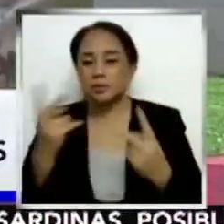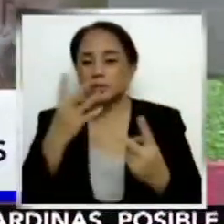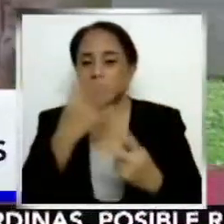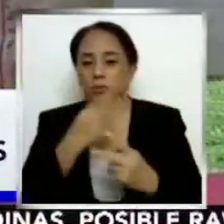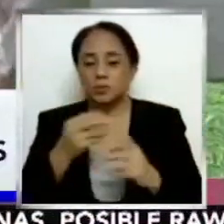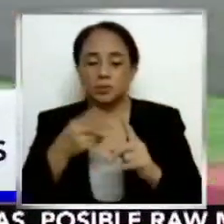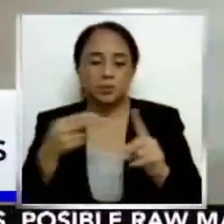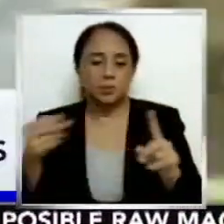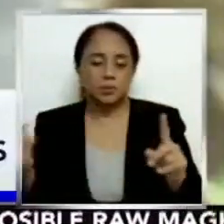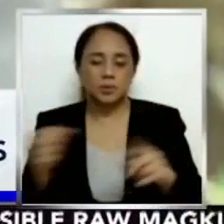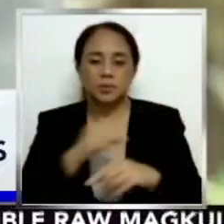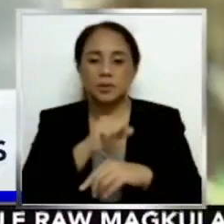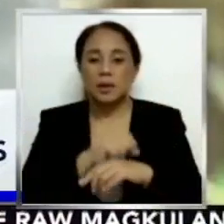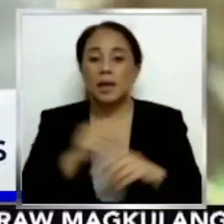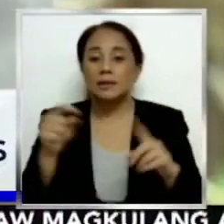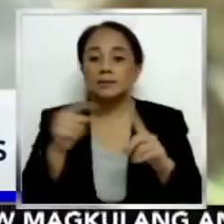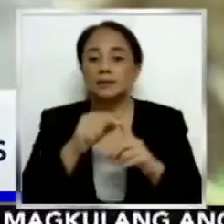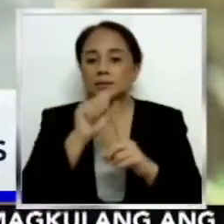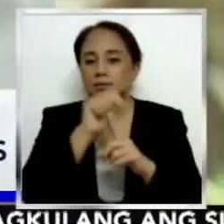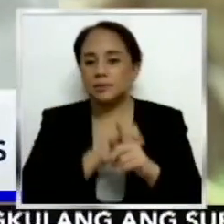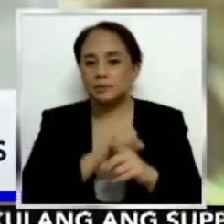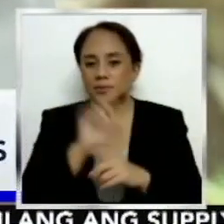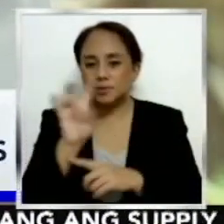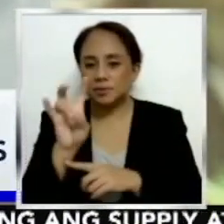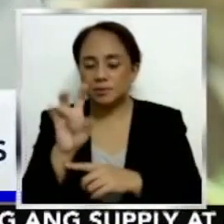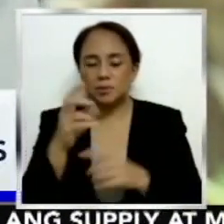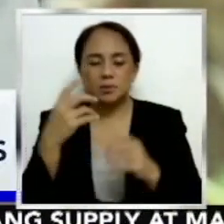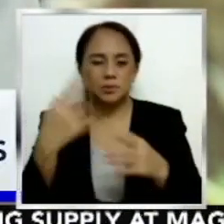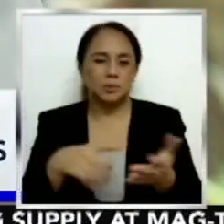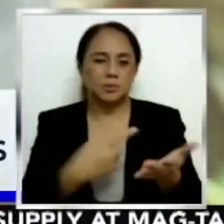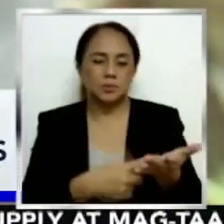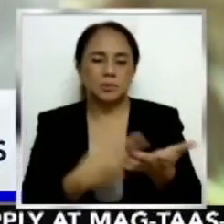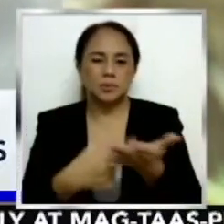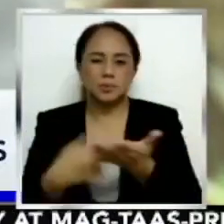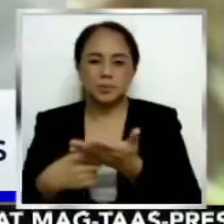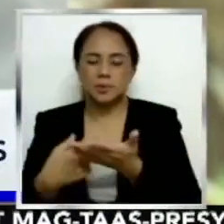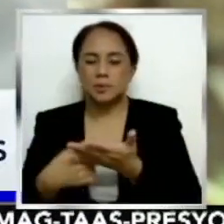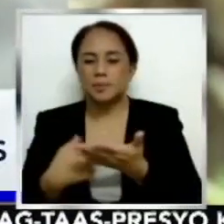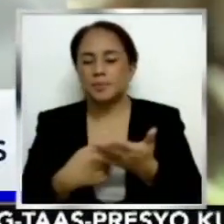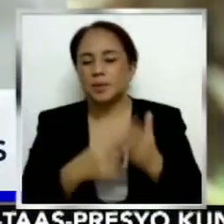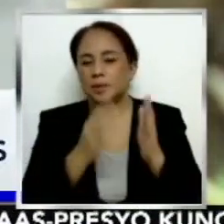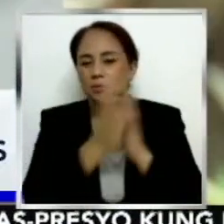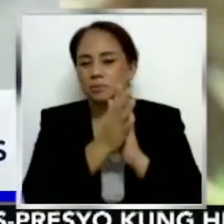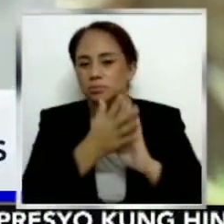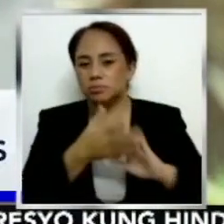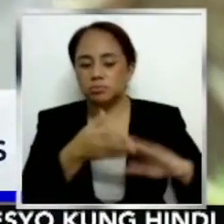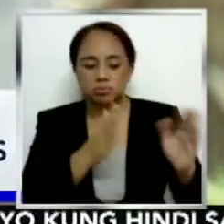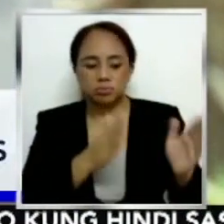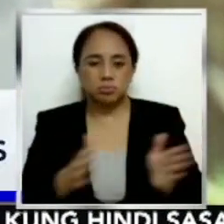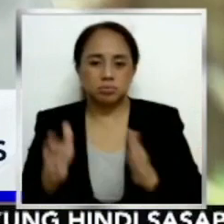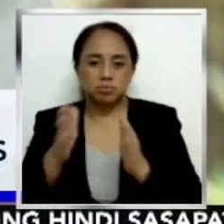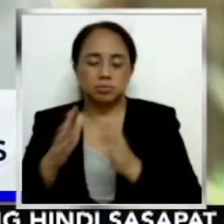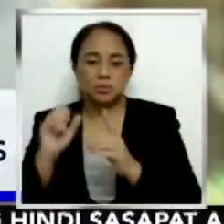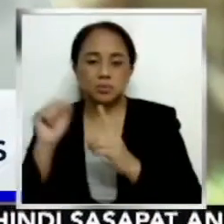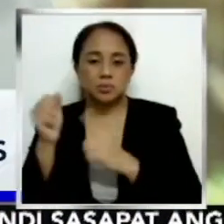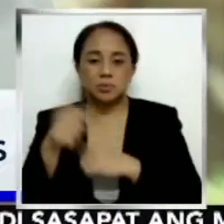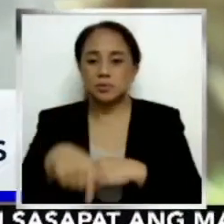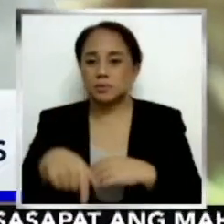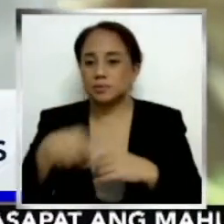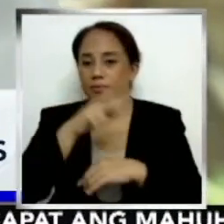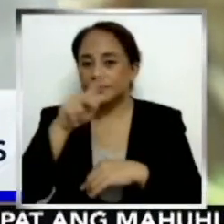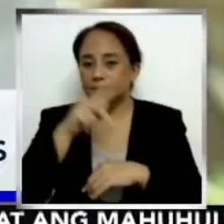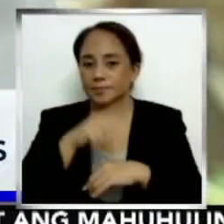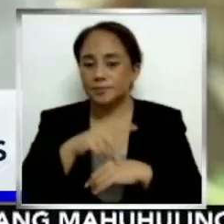September 7. We discussed the peace and order situation in our country today and how we